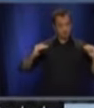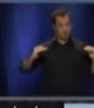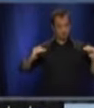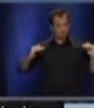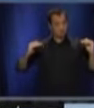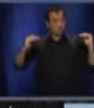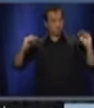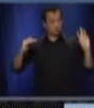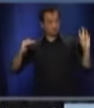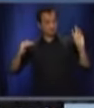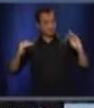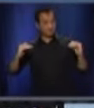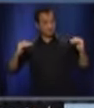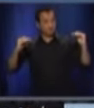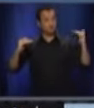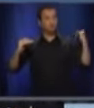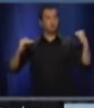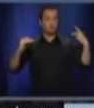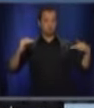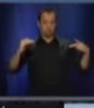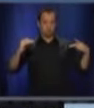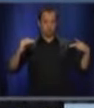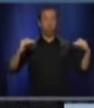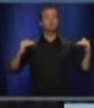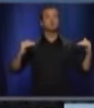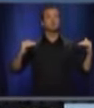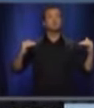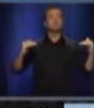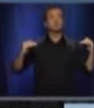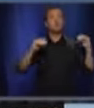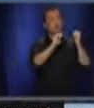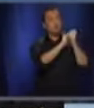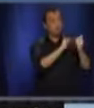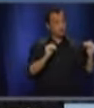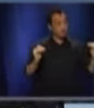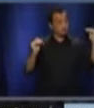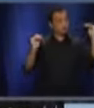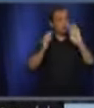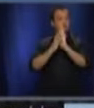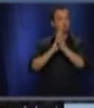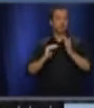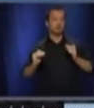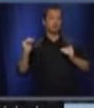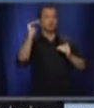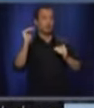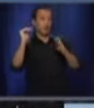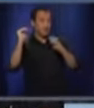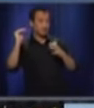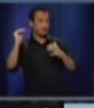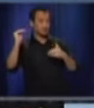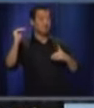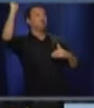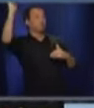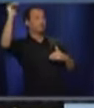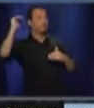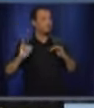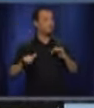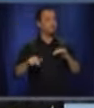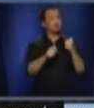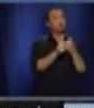la zone jaune. Mm-hmm. OK? Bon. Mais il y a d'autres facteurs. Je vous l'ai expliqué, il y a le nombre d'éclosions, mais il y a aussi